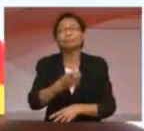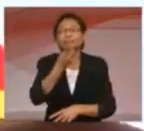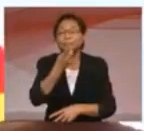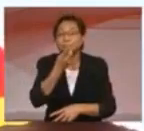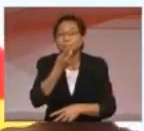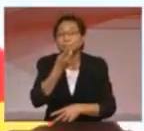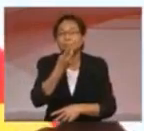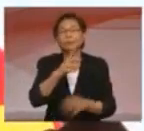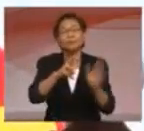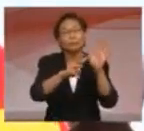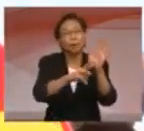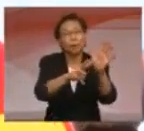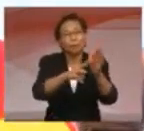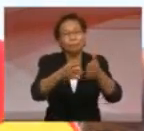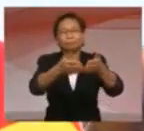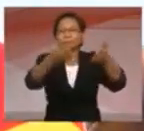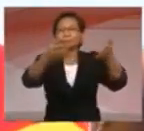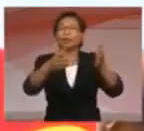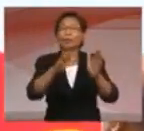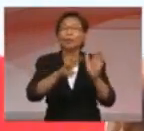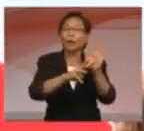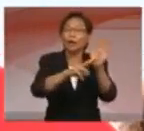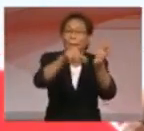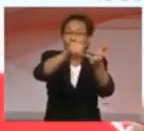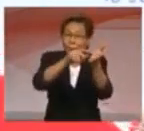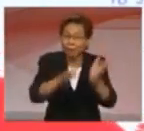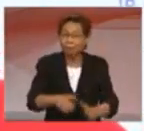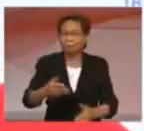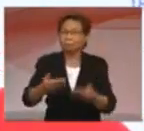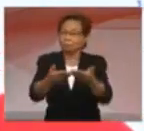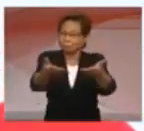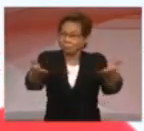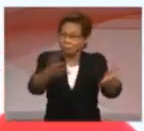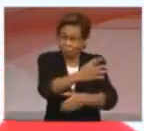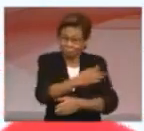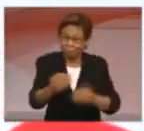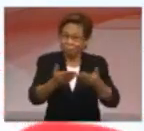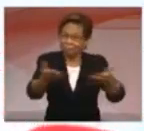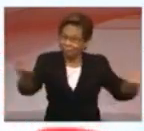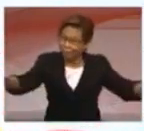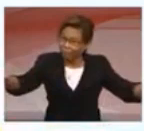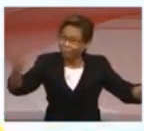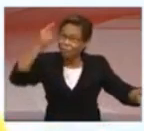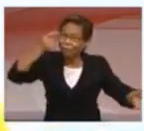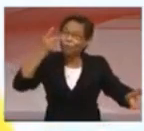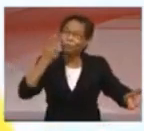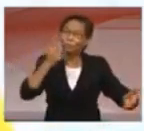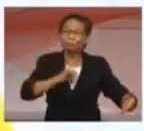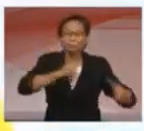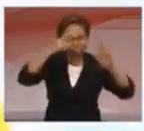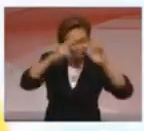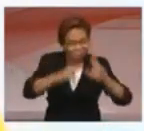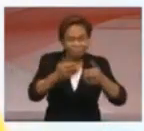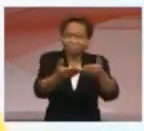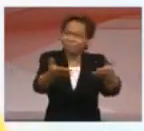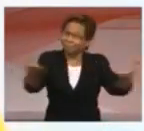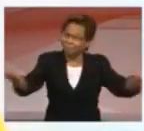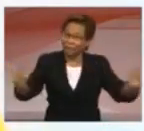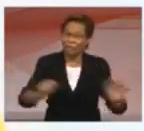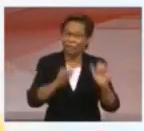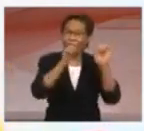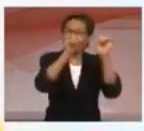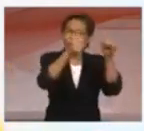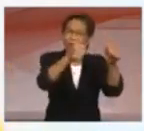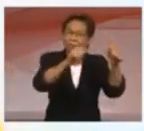Datin-Datin, wakil-wakil media, tuan-tuan dan puan-puan yang saya hormati sekalian. Terlebih